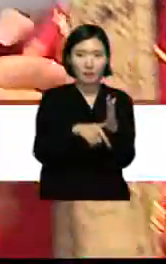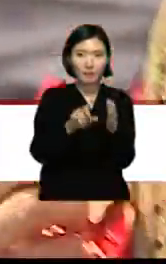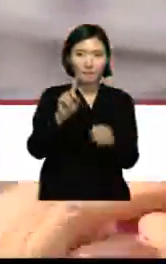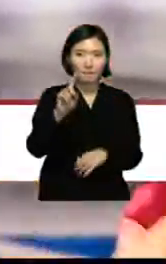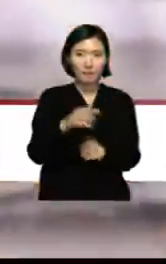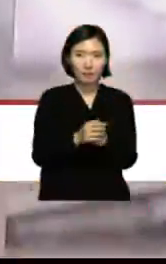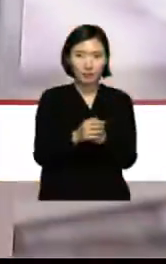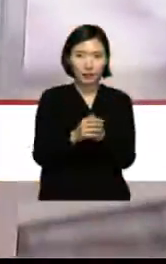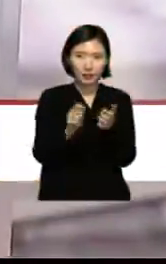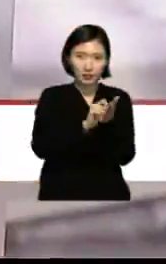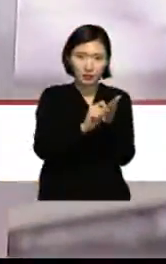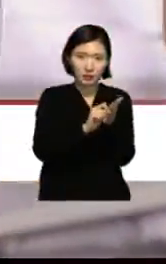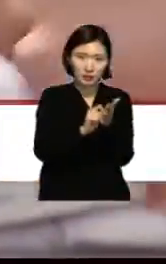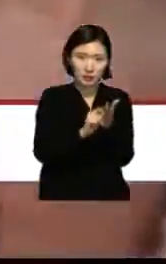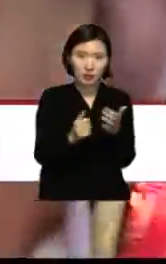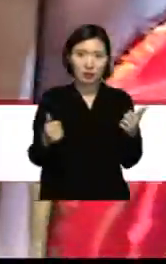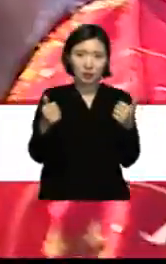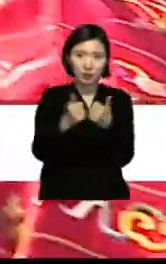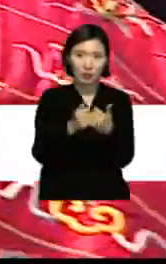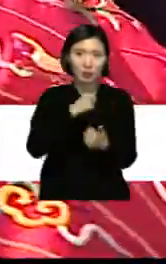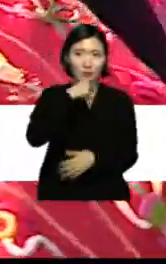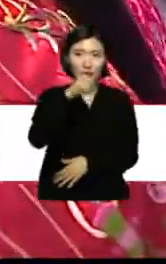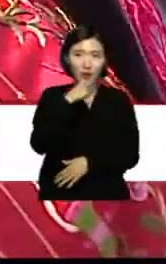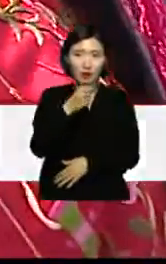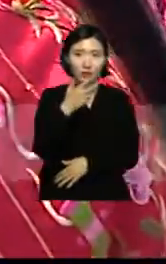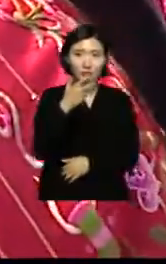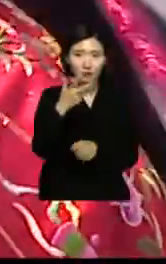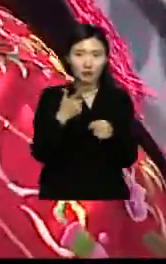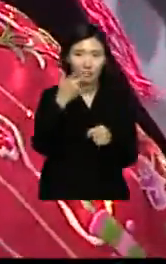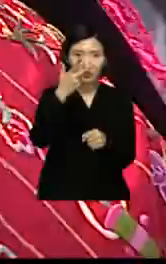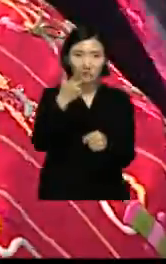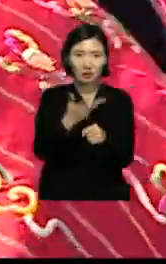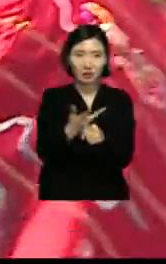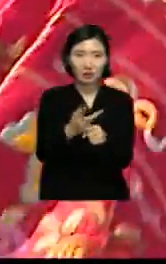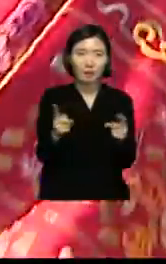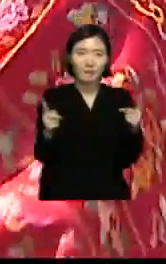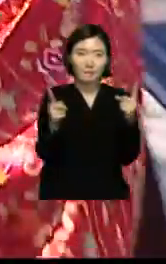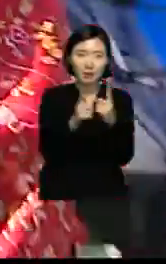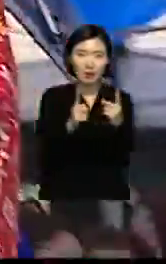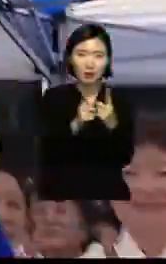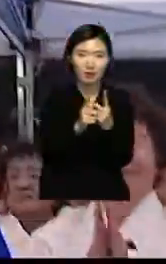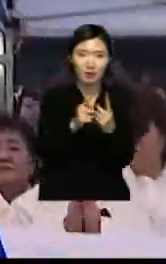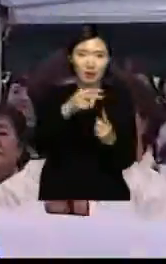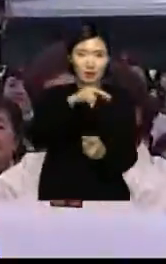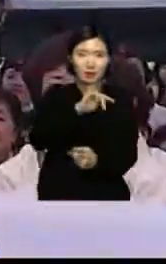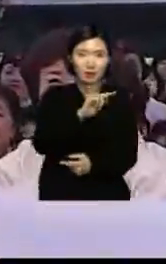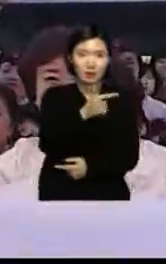대회에 당선됐던 그녀가 47년 만에 신사임당 자리에 오르는 감격의 순간입니다.